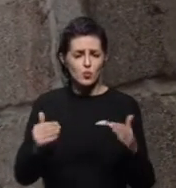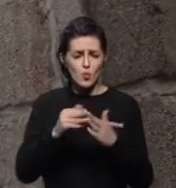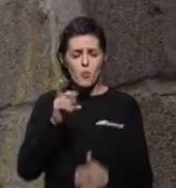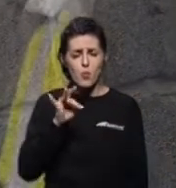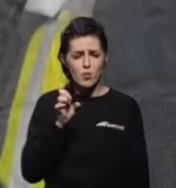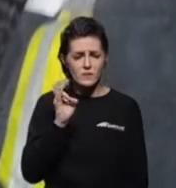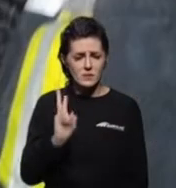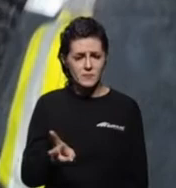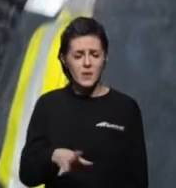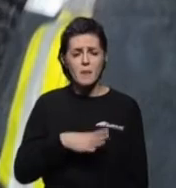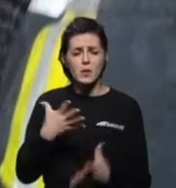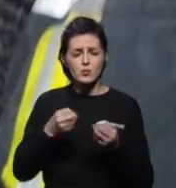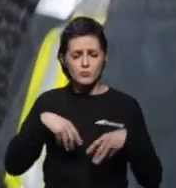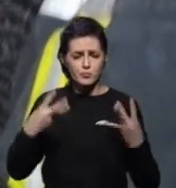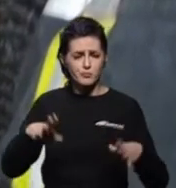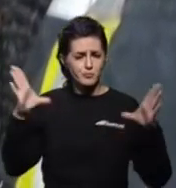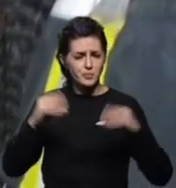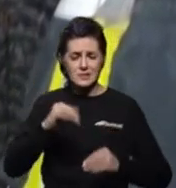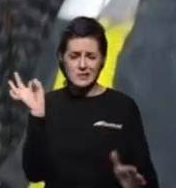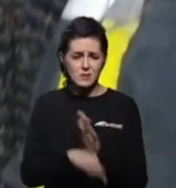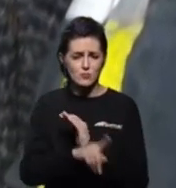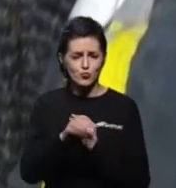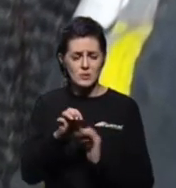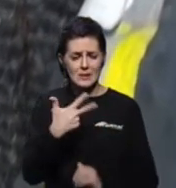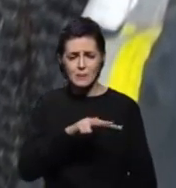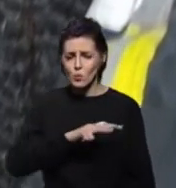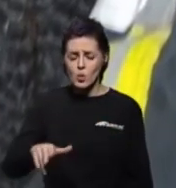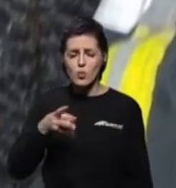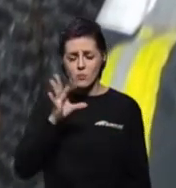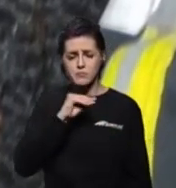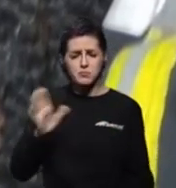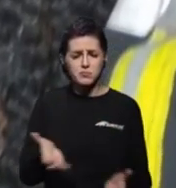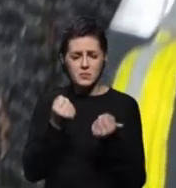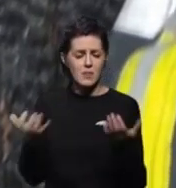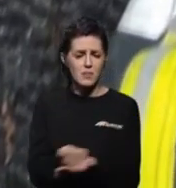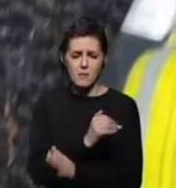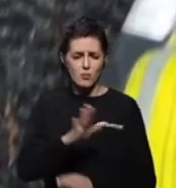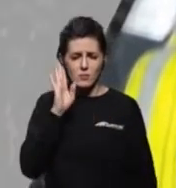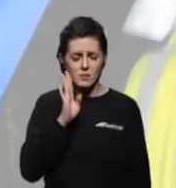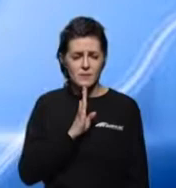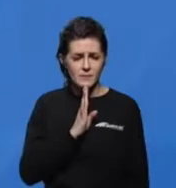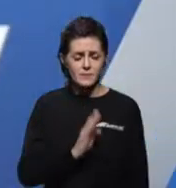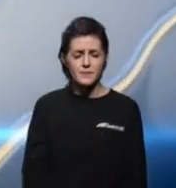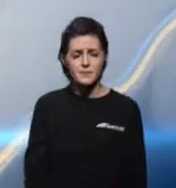За 1,5 години займання ліквідували, проте врятувати чоловіка та жінку не вдалося.